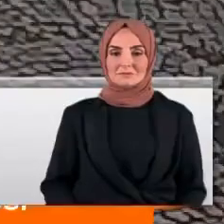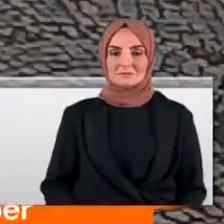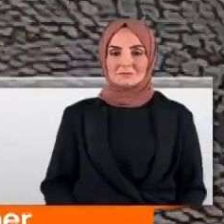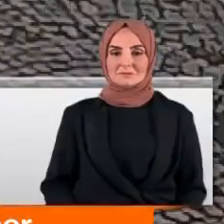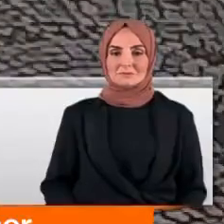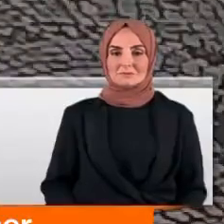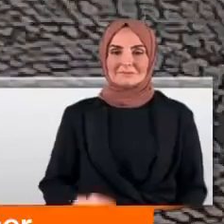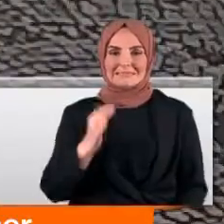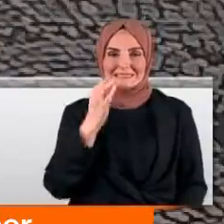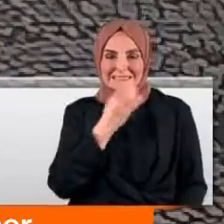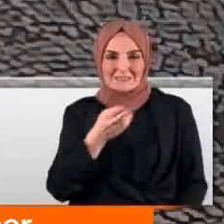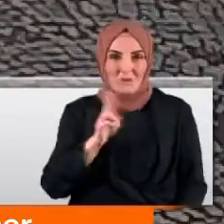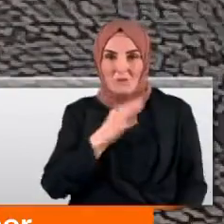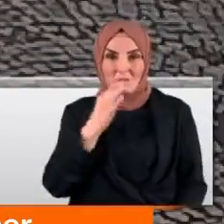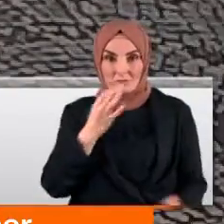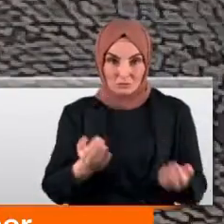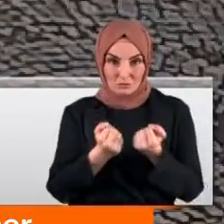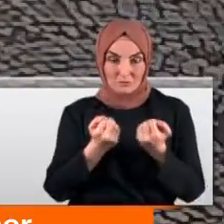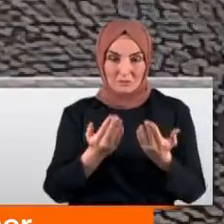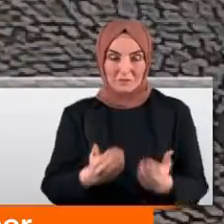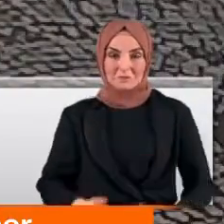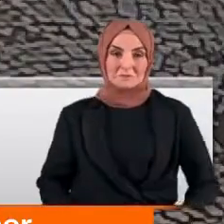ne Kıl payı ölümden dönmek